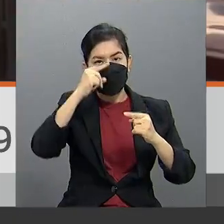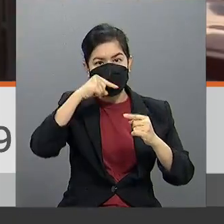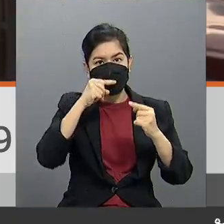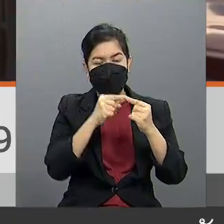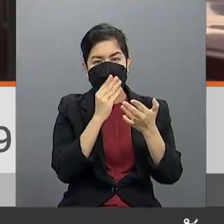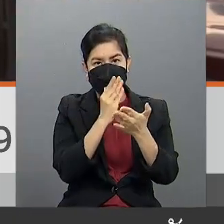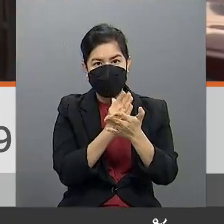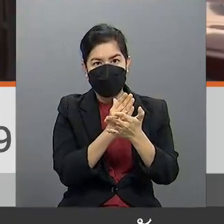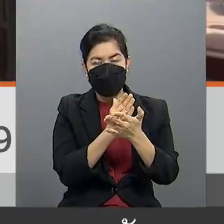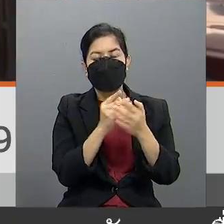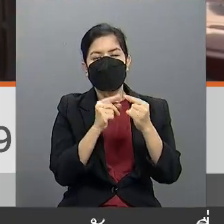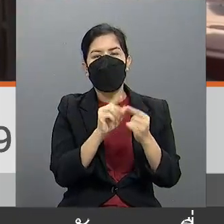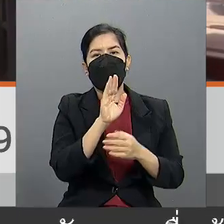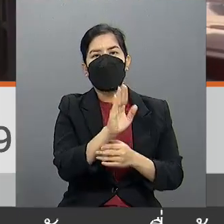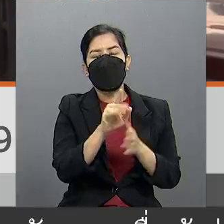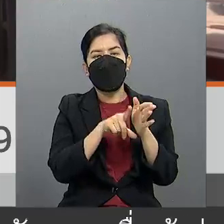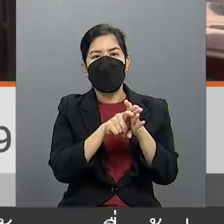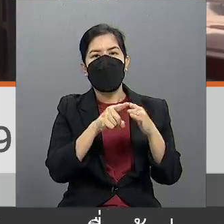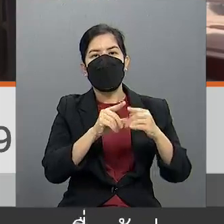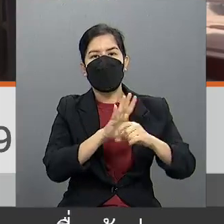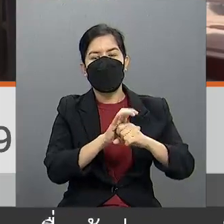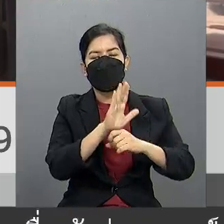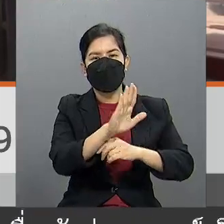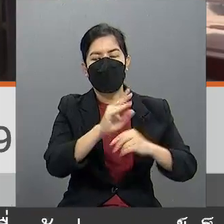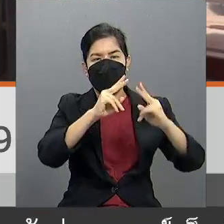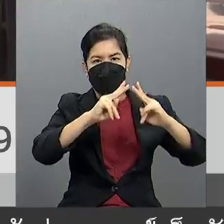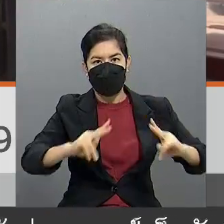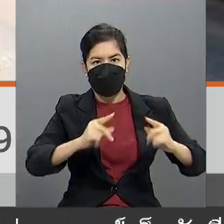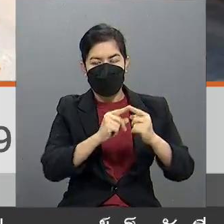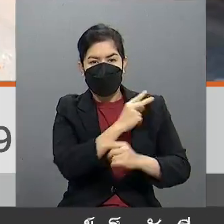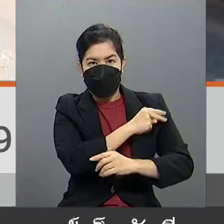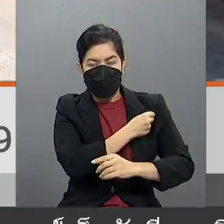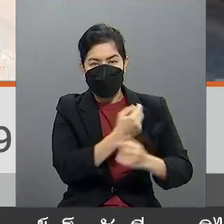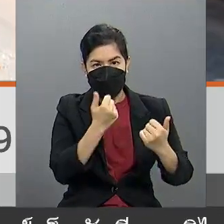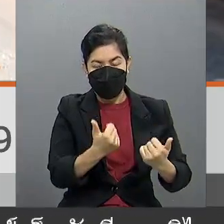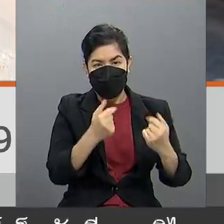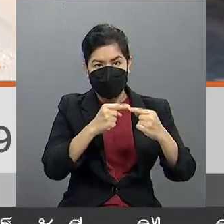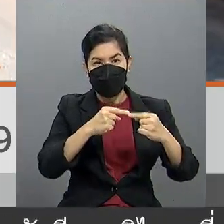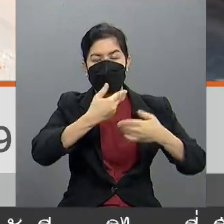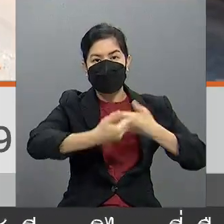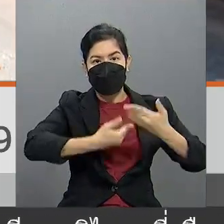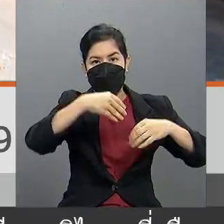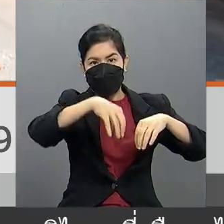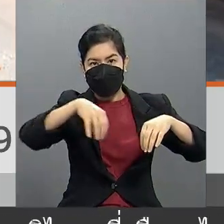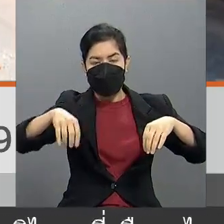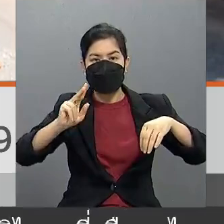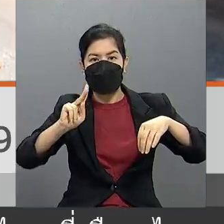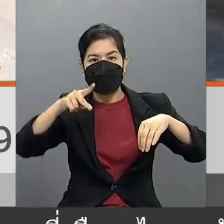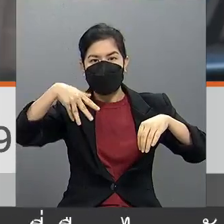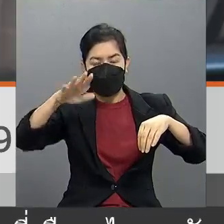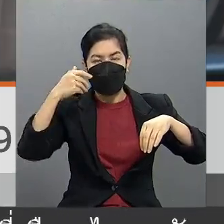คะขณะนี้ก็มีตลาดที่เข้าประเมินแล้ว 3,014 แห่งผ่านเกณฑ์ 2,360 แห่งคิดเป็นร้อ